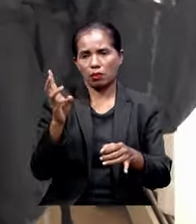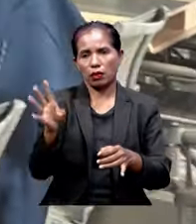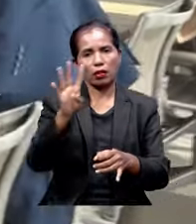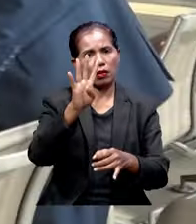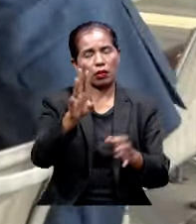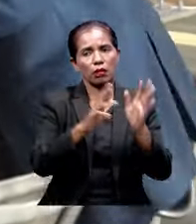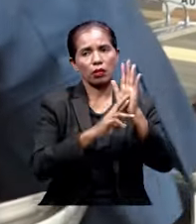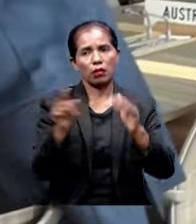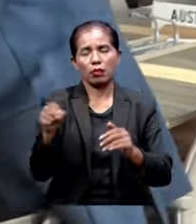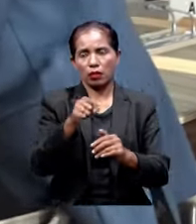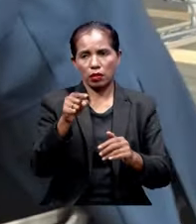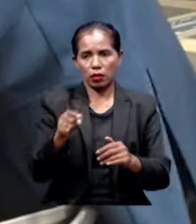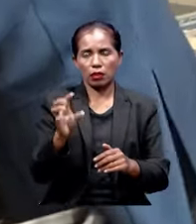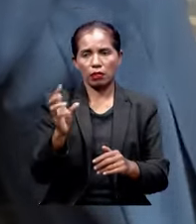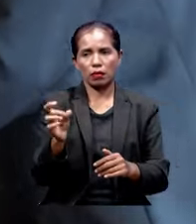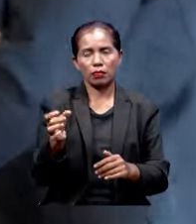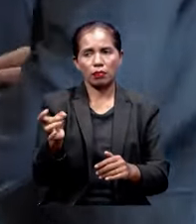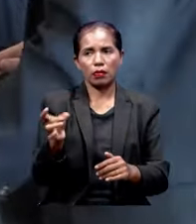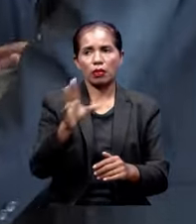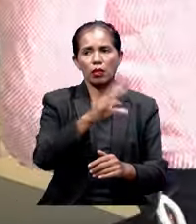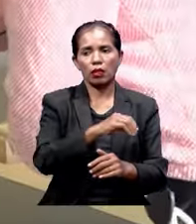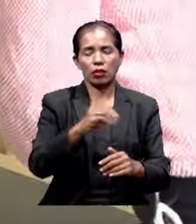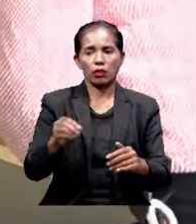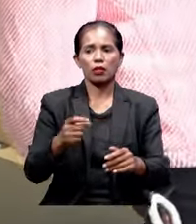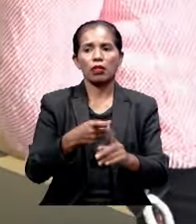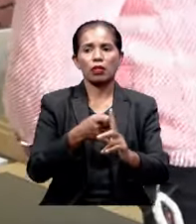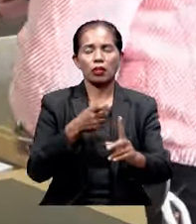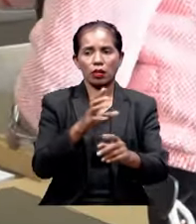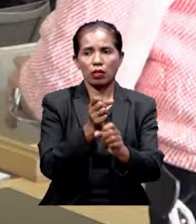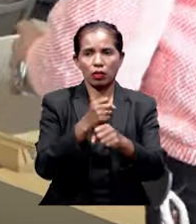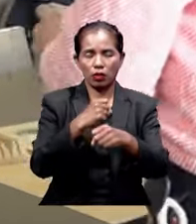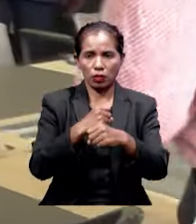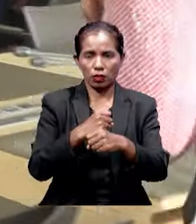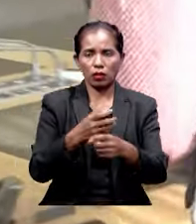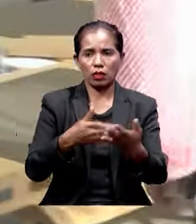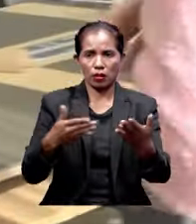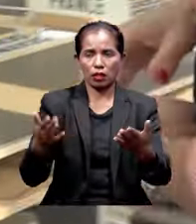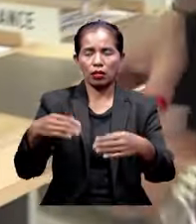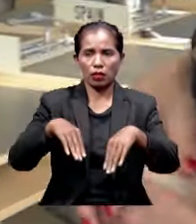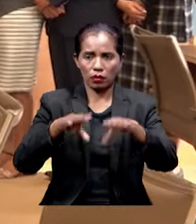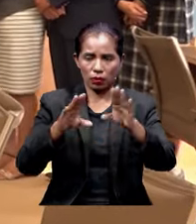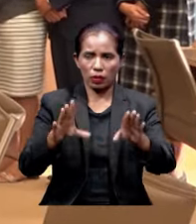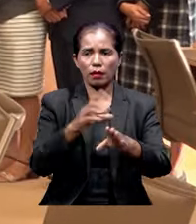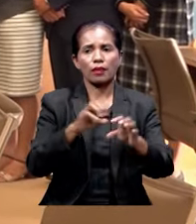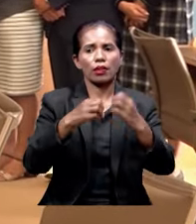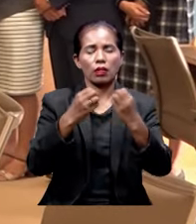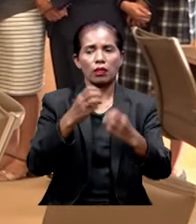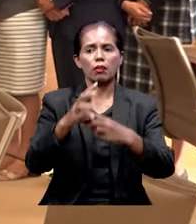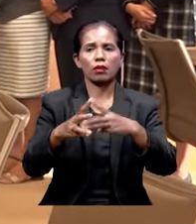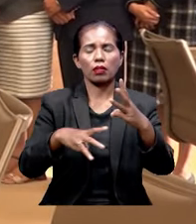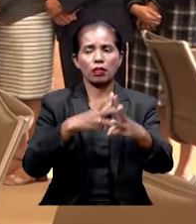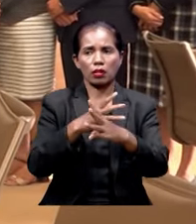representa porcento sia nulu resin walu lihusi komérsiu global no produto interno bruto. Organizasaun Mundial Komérsiu hari